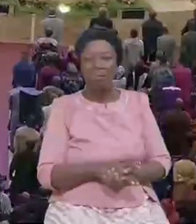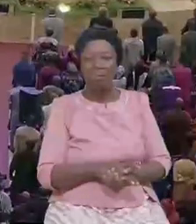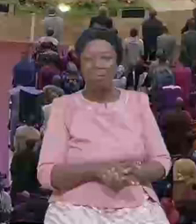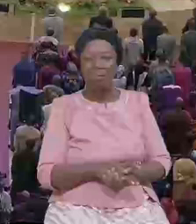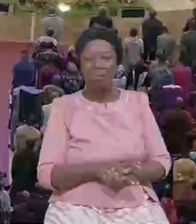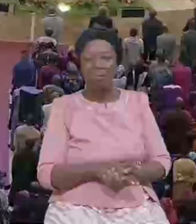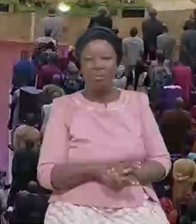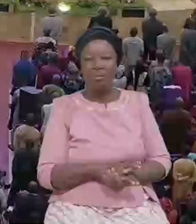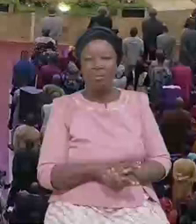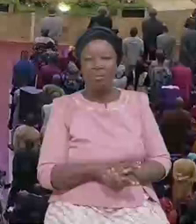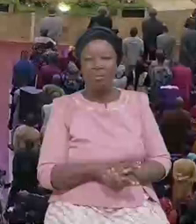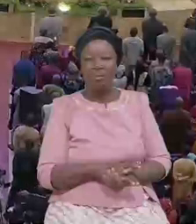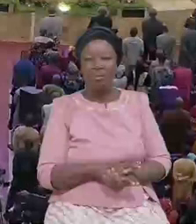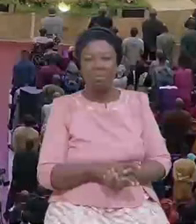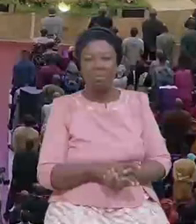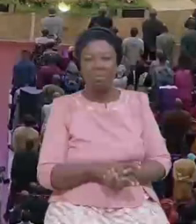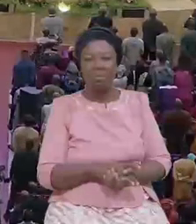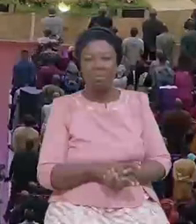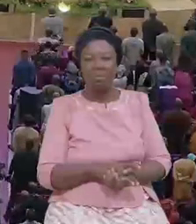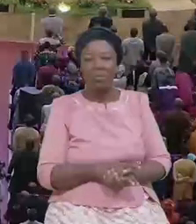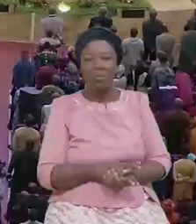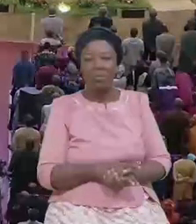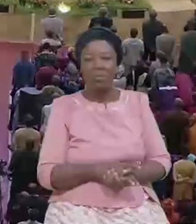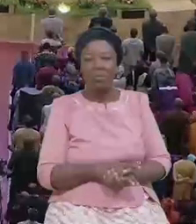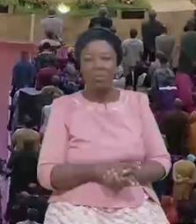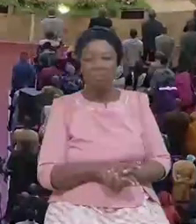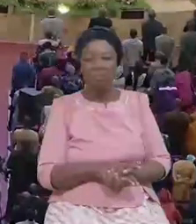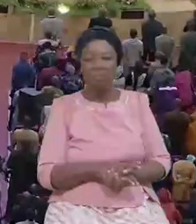Donc nous invitons le pasteur Daré de venir conduire dans la prière.